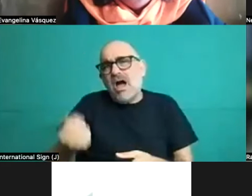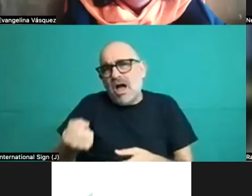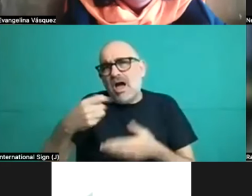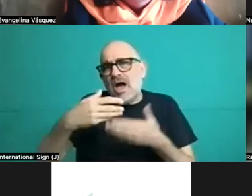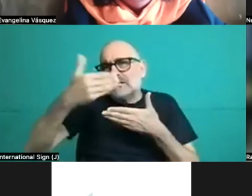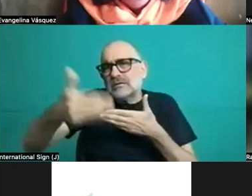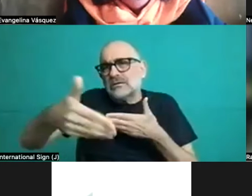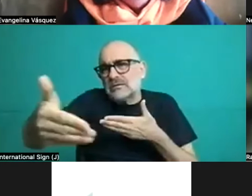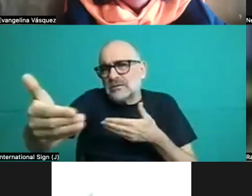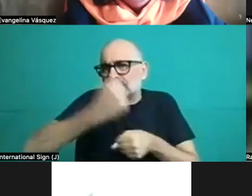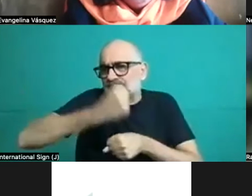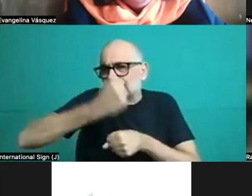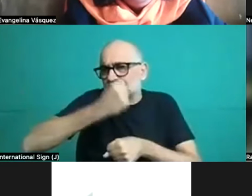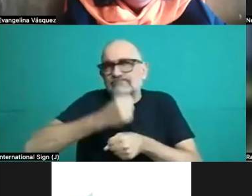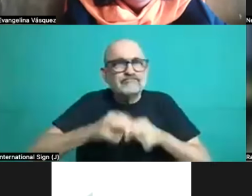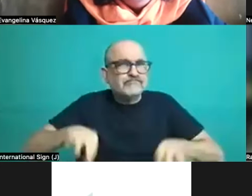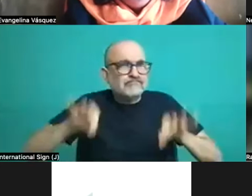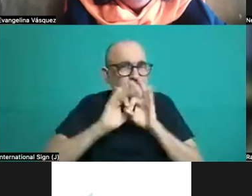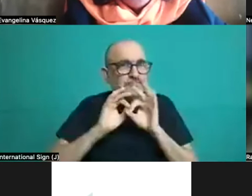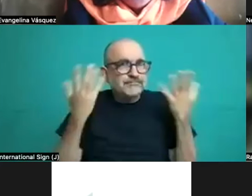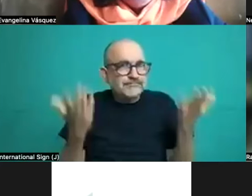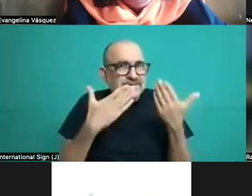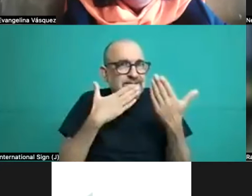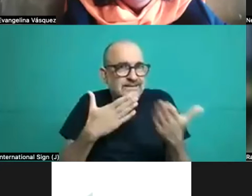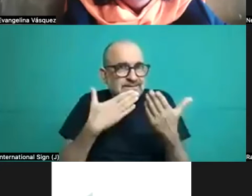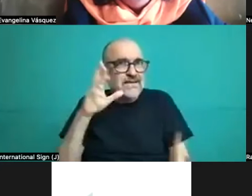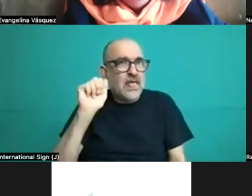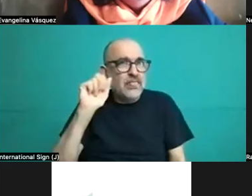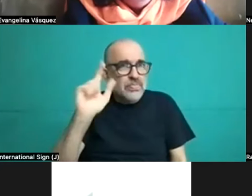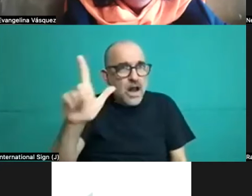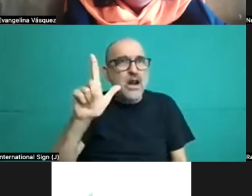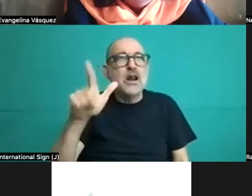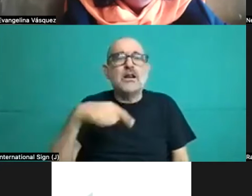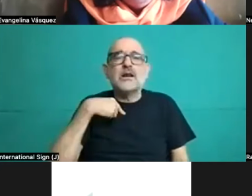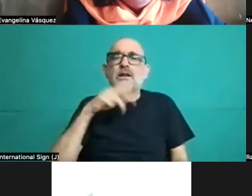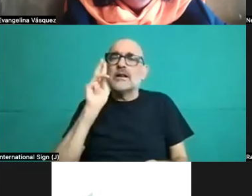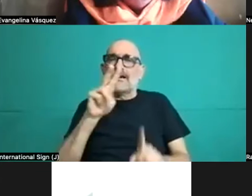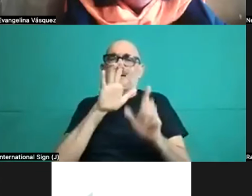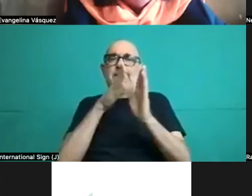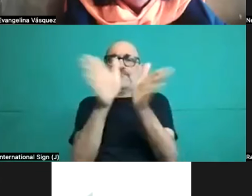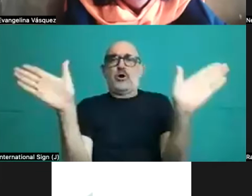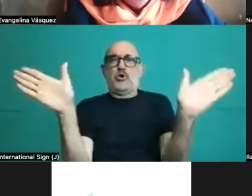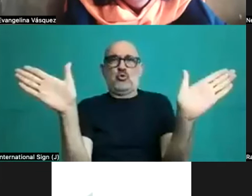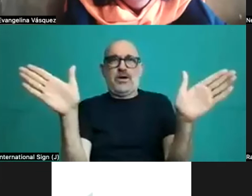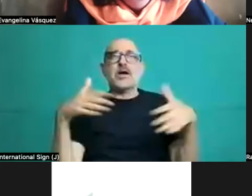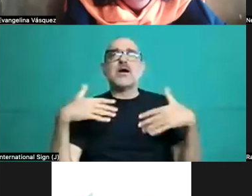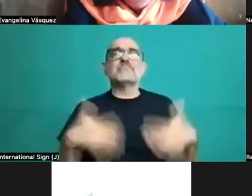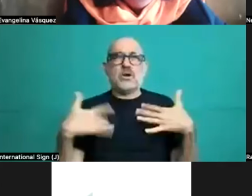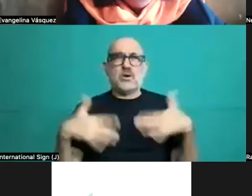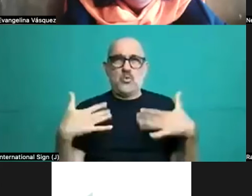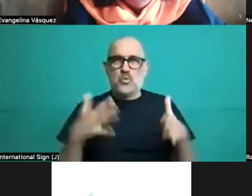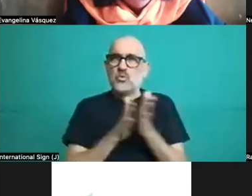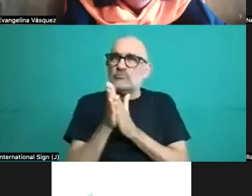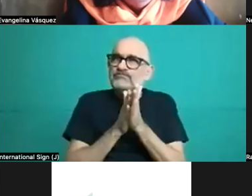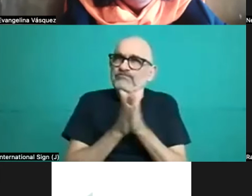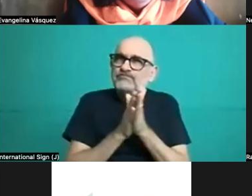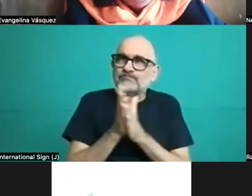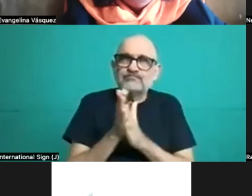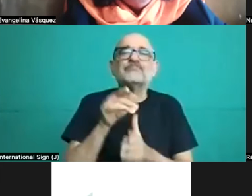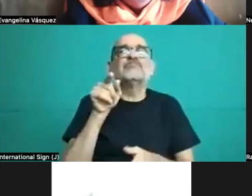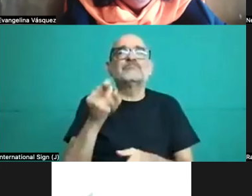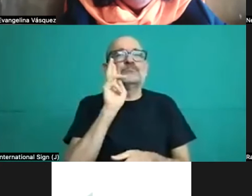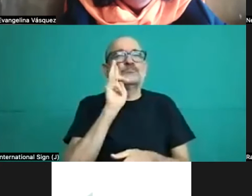Merci beaucoup, Randall. Moi aussi, je pense que la situation est encourageante. Il y a ce défi par rapport au temps